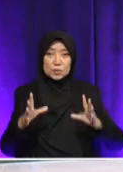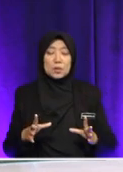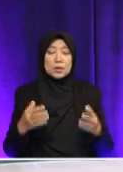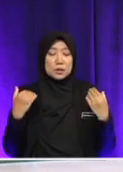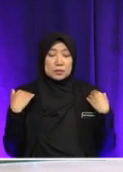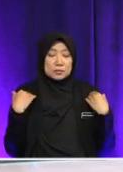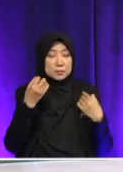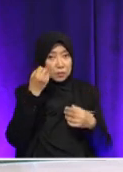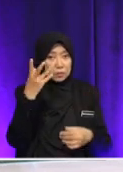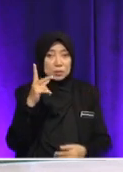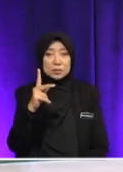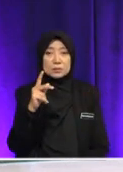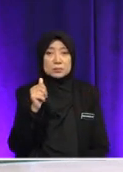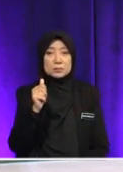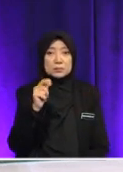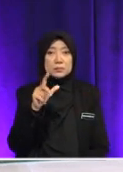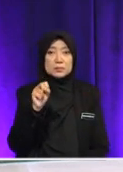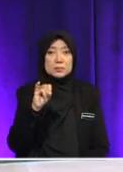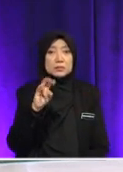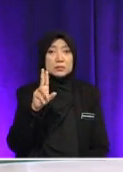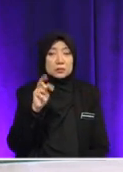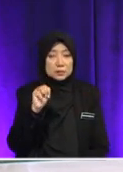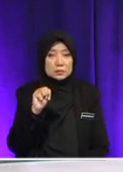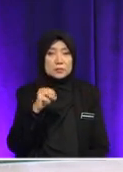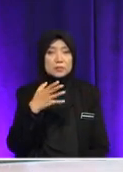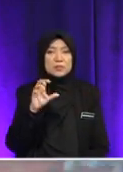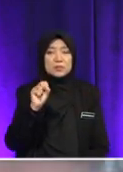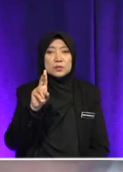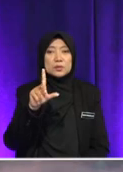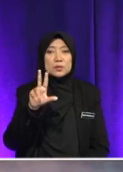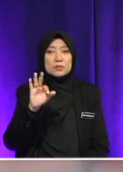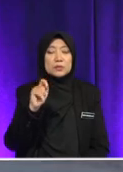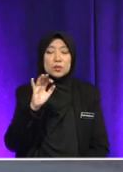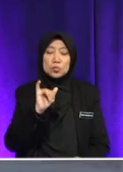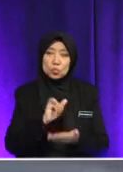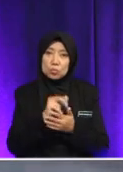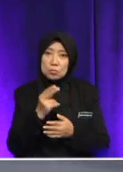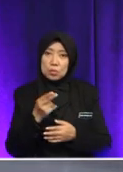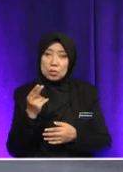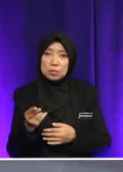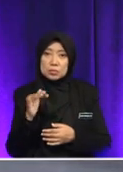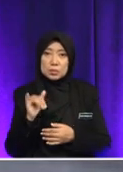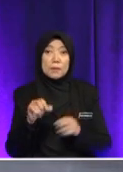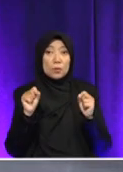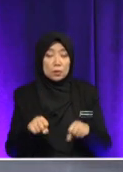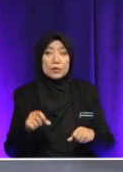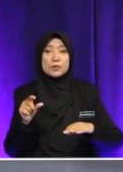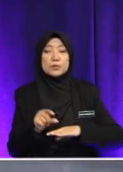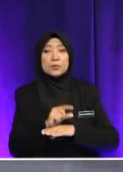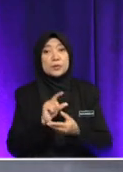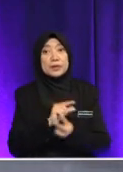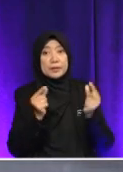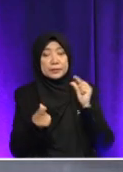chelsem sulfat ini sebenarnya bahan dia dia boleh juga boleh